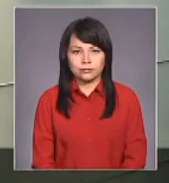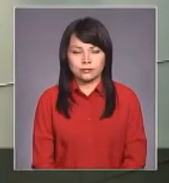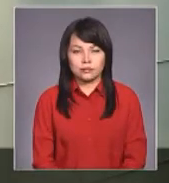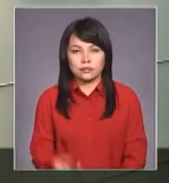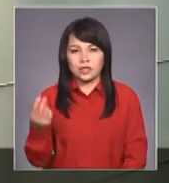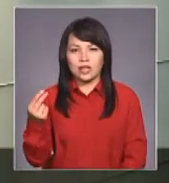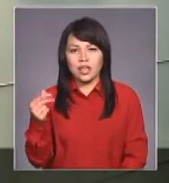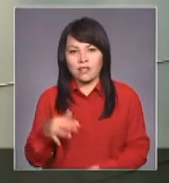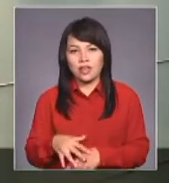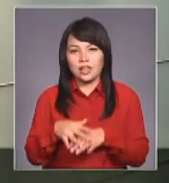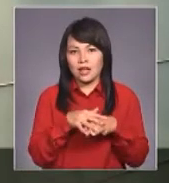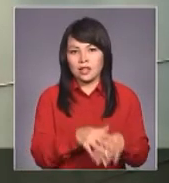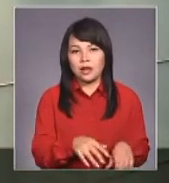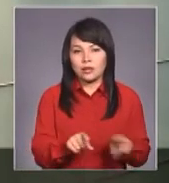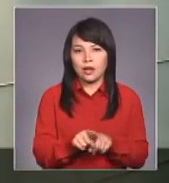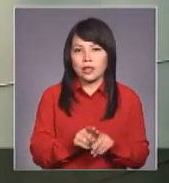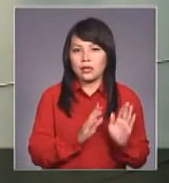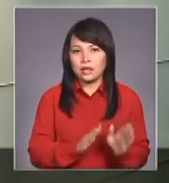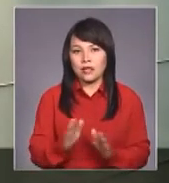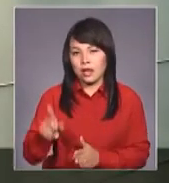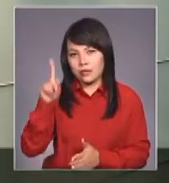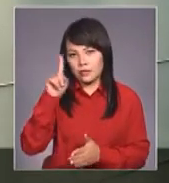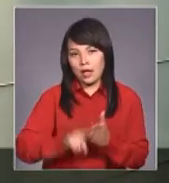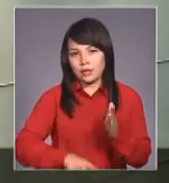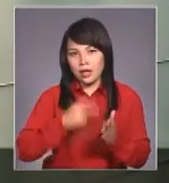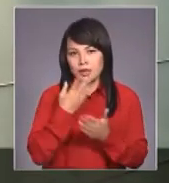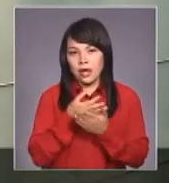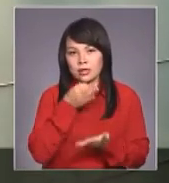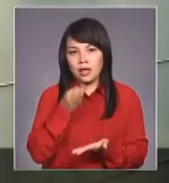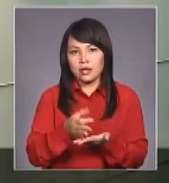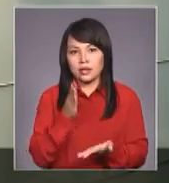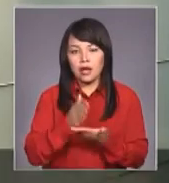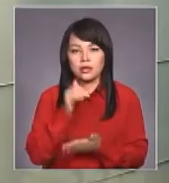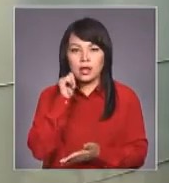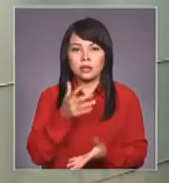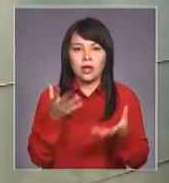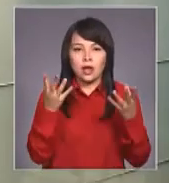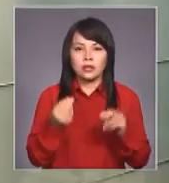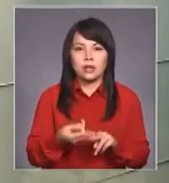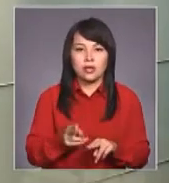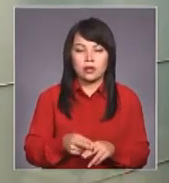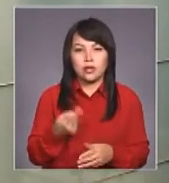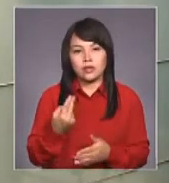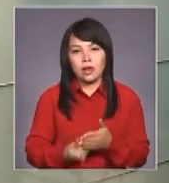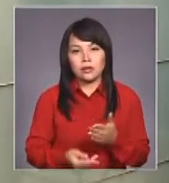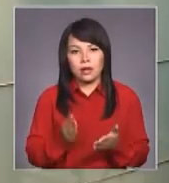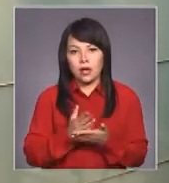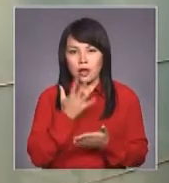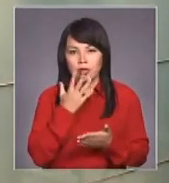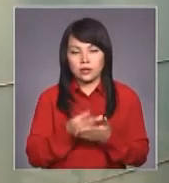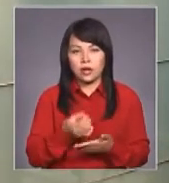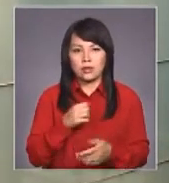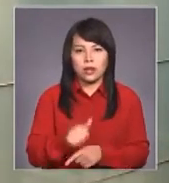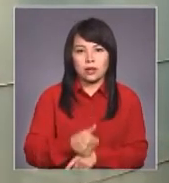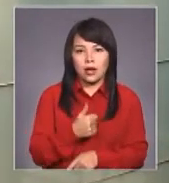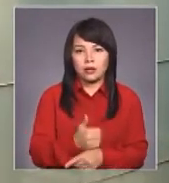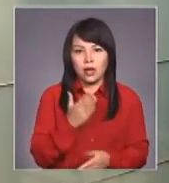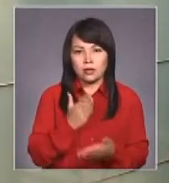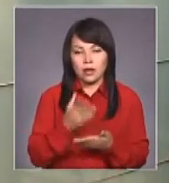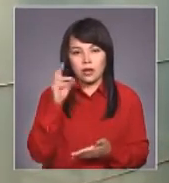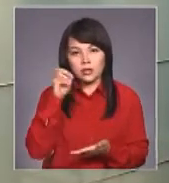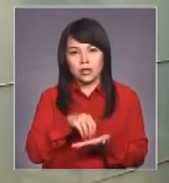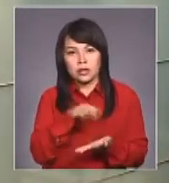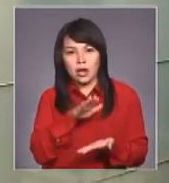Инвесторлар үкіметтің бұл жағдайды реттейтініне сенім артып отыр. Меніңше олар ертеңгі күні бұдан опық жейді. Себебі билік индекс көрсеткіштерінің өсуіне